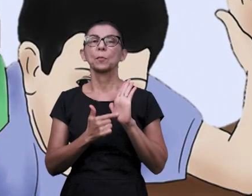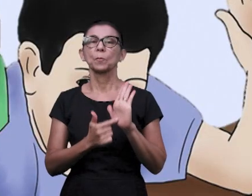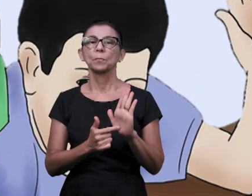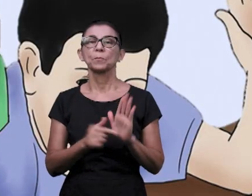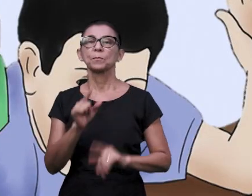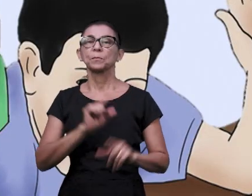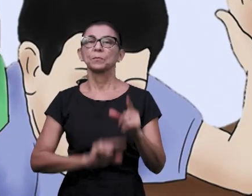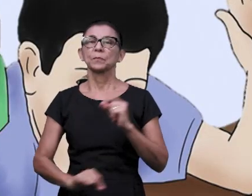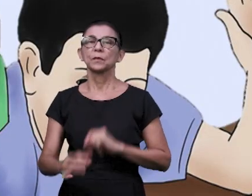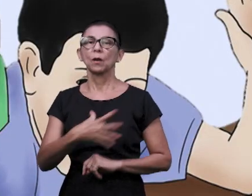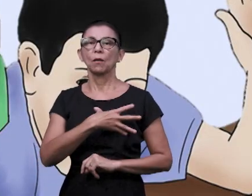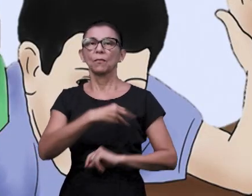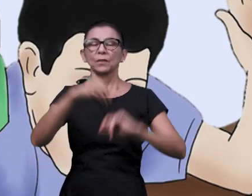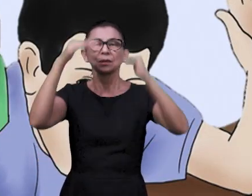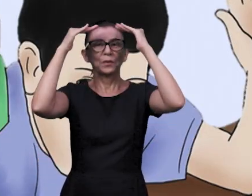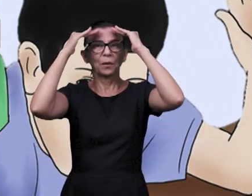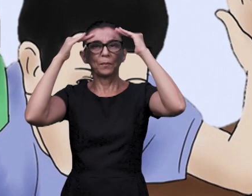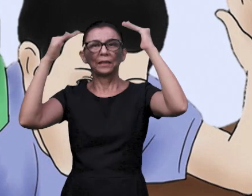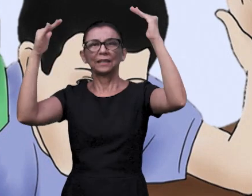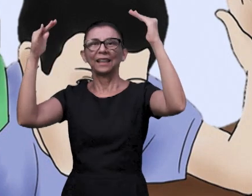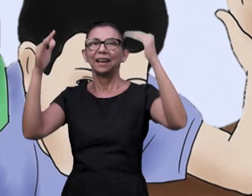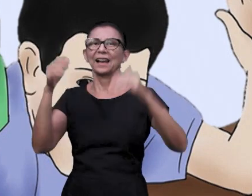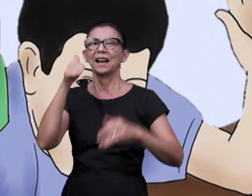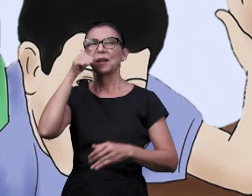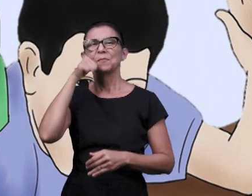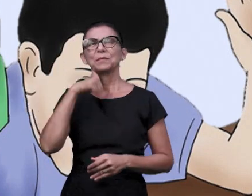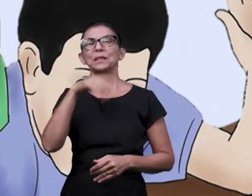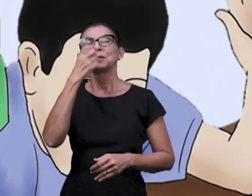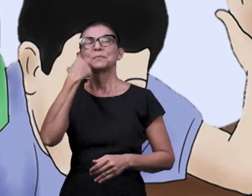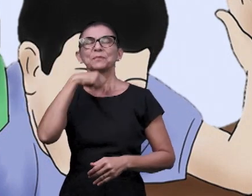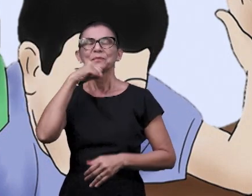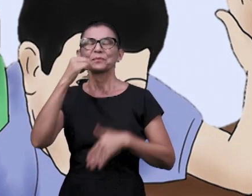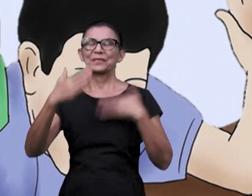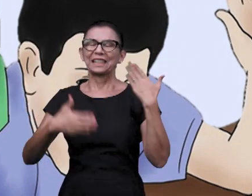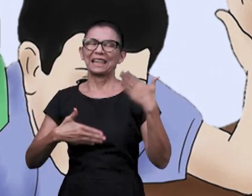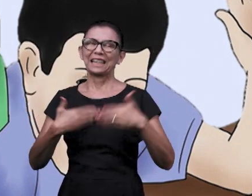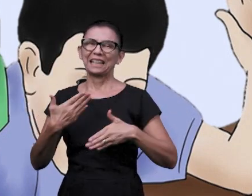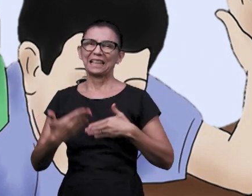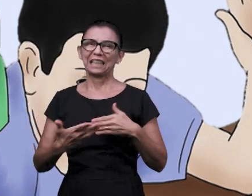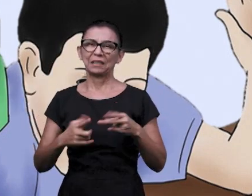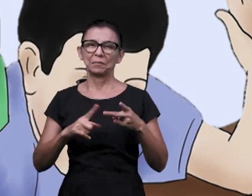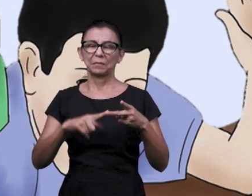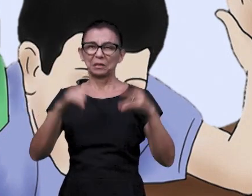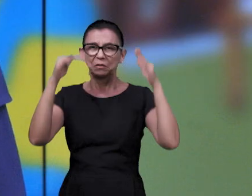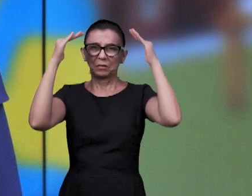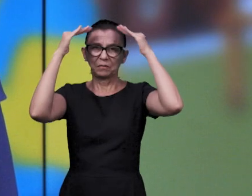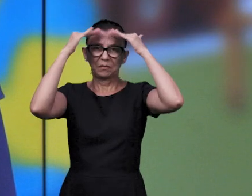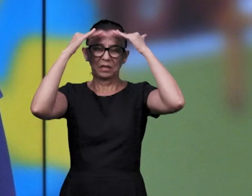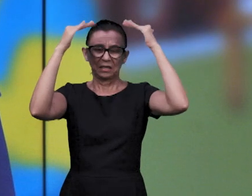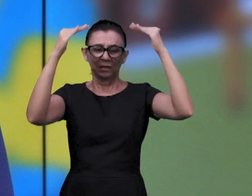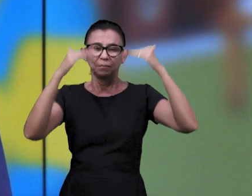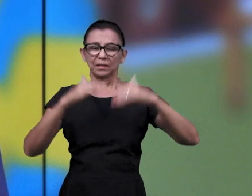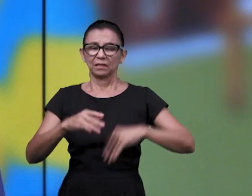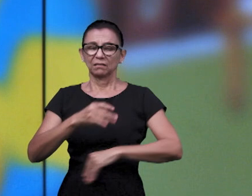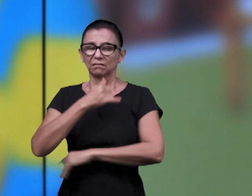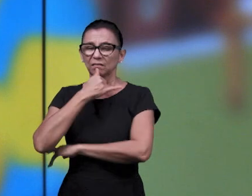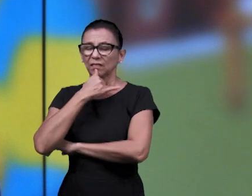fils obéissant, c'est la joie des parents, mais le fils désobéissant apporte beaucoup de